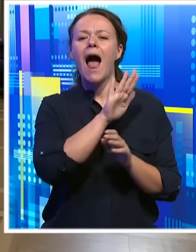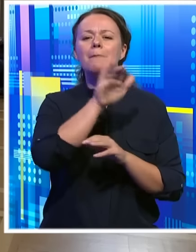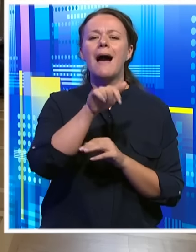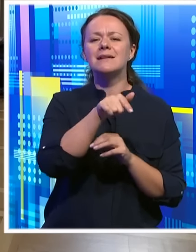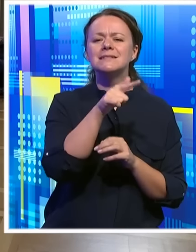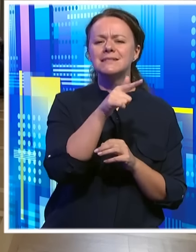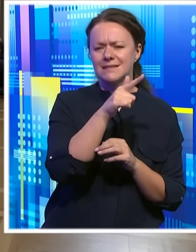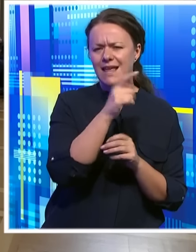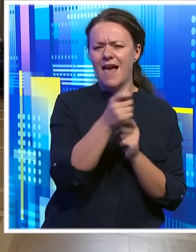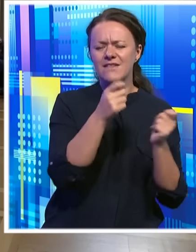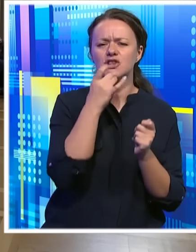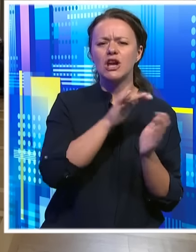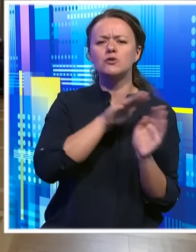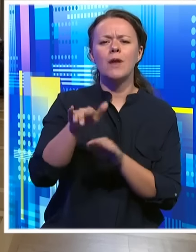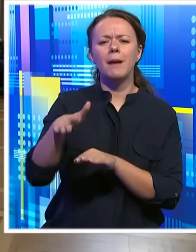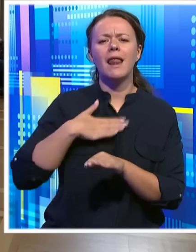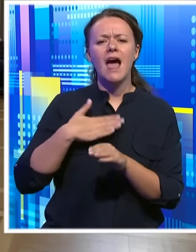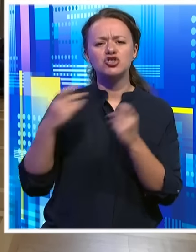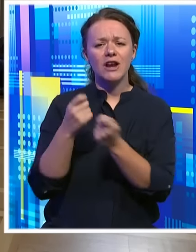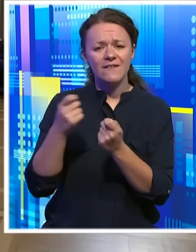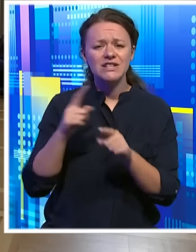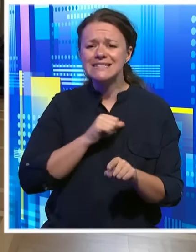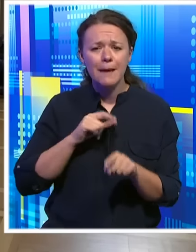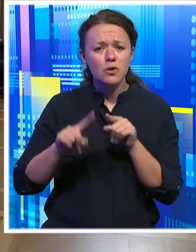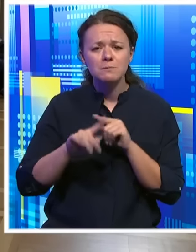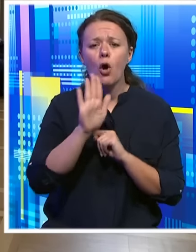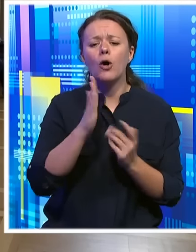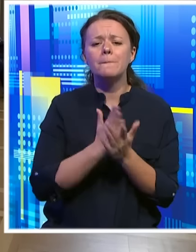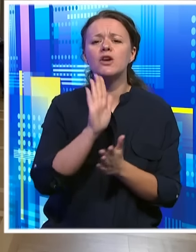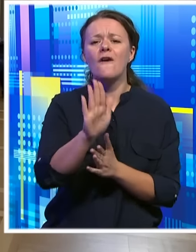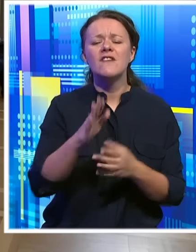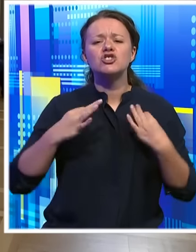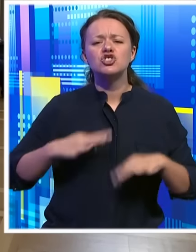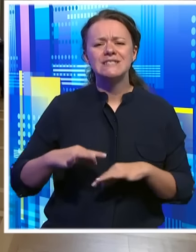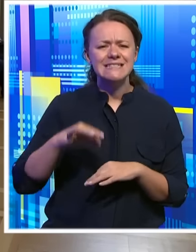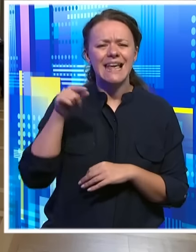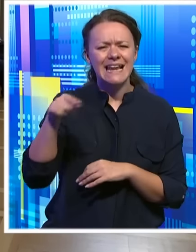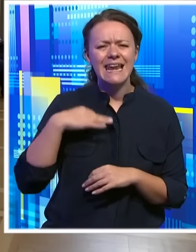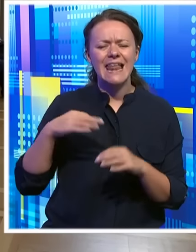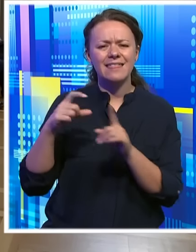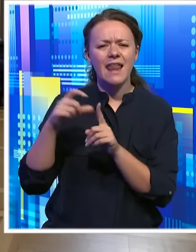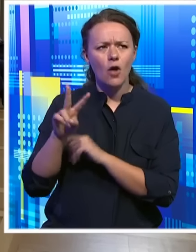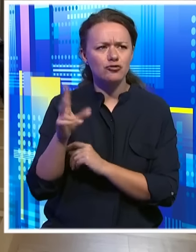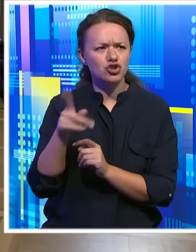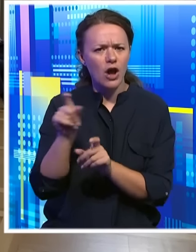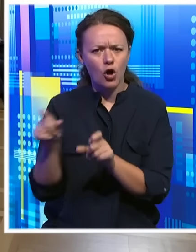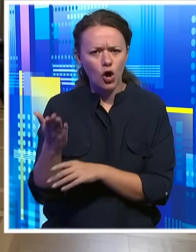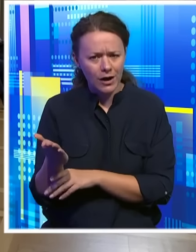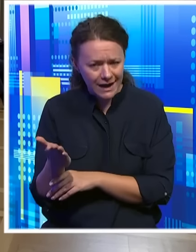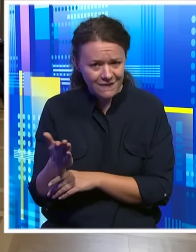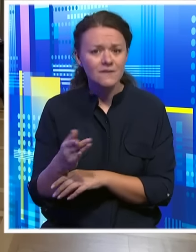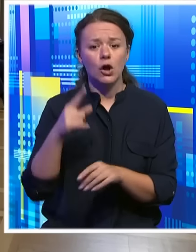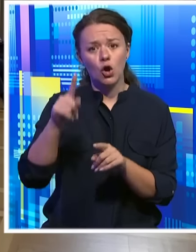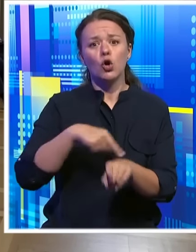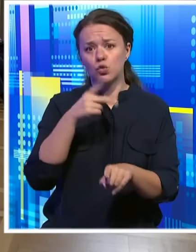samo zato što je tu bio vaš sin Danilo Vučić. Kako je to sad on ispao kriv? Vraćam na ovu temu jer dugo niste odgovarali na